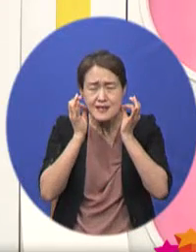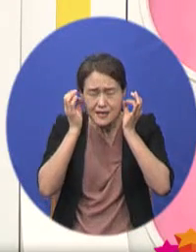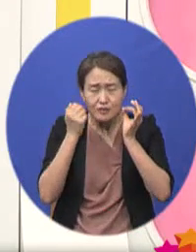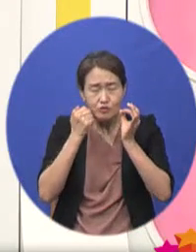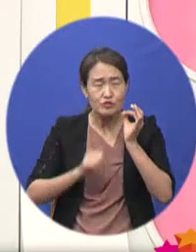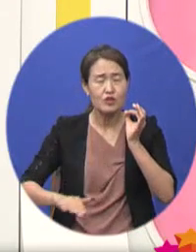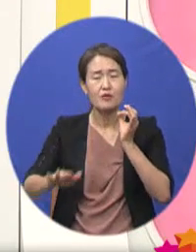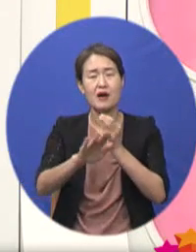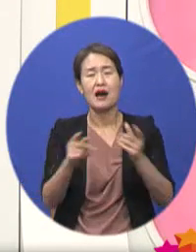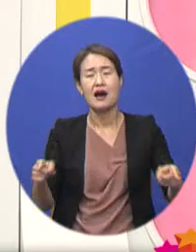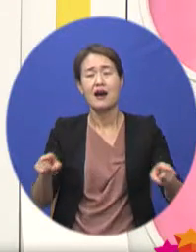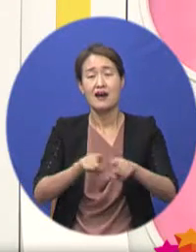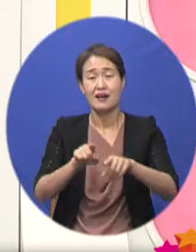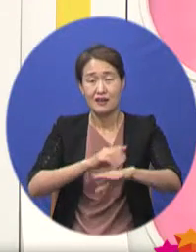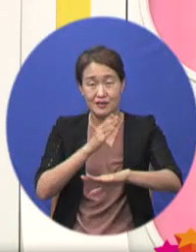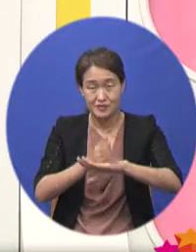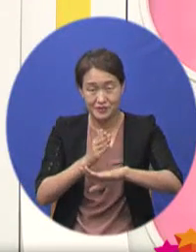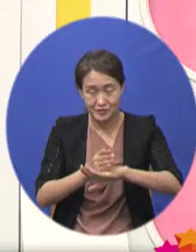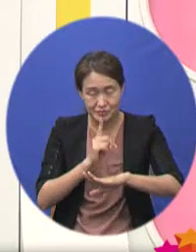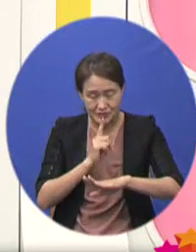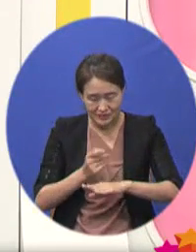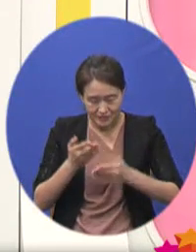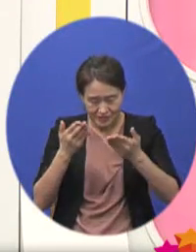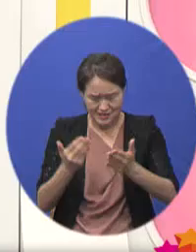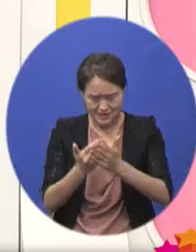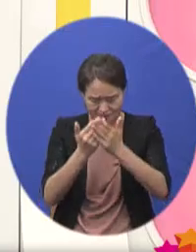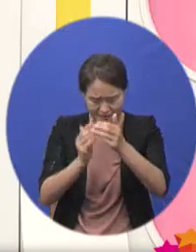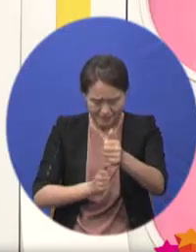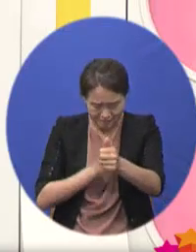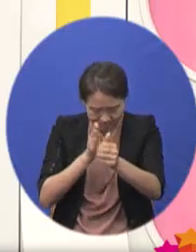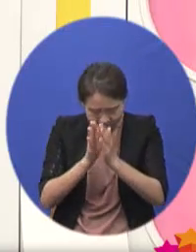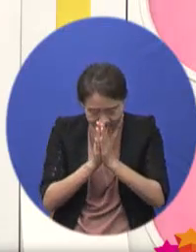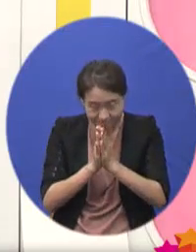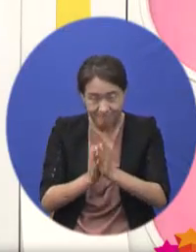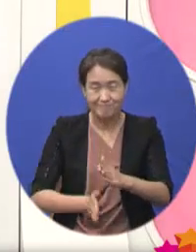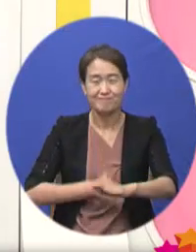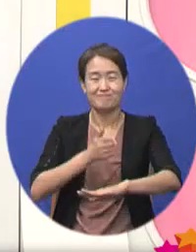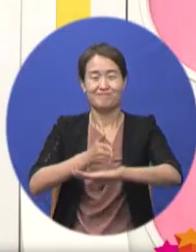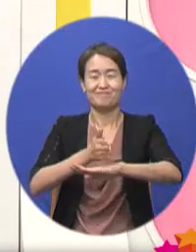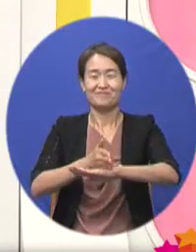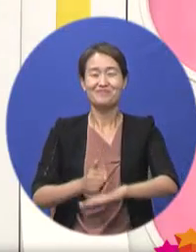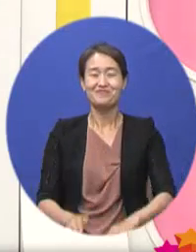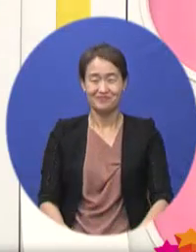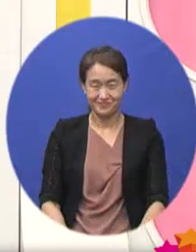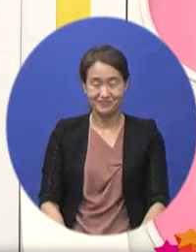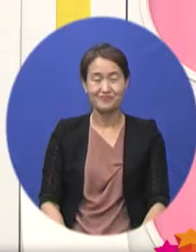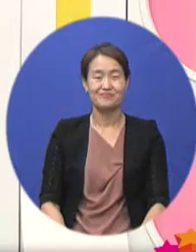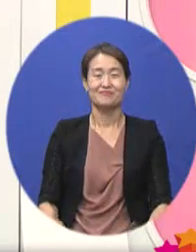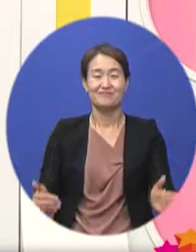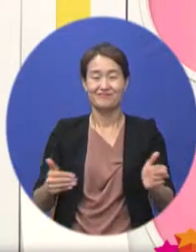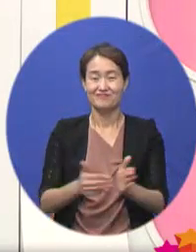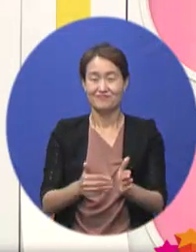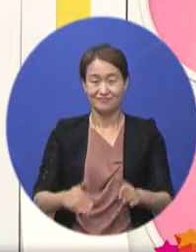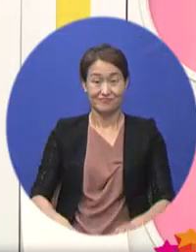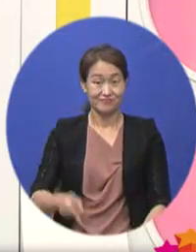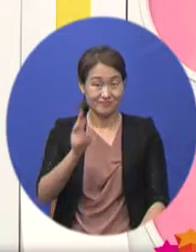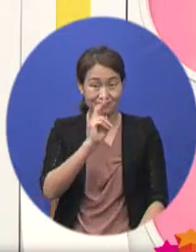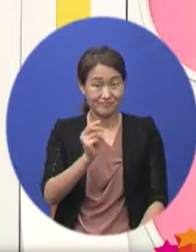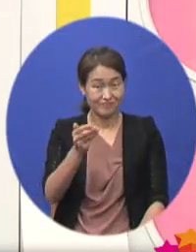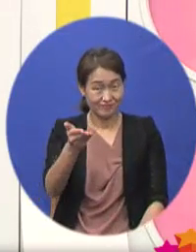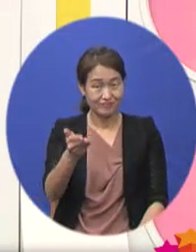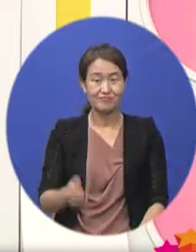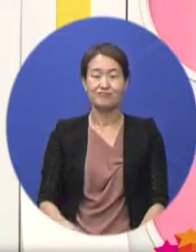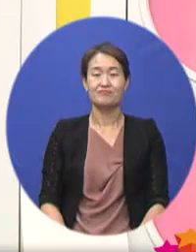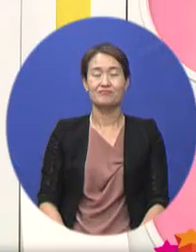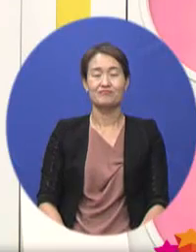스택 여러분에게도 감사드립니다. 야. 많은 발전 기원합니다. 오, 감사합니다. 감사합니다. 끝내겠습니다. 예. 예. 이제 음악 드리겠습니다.